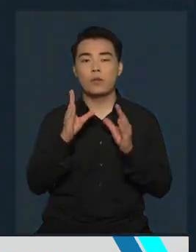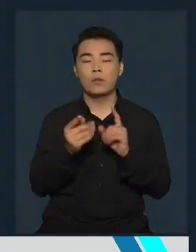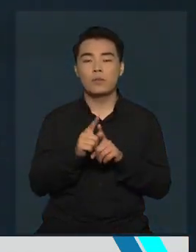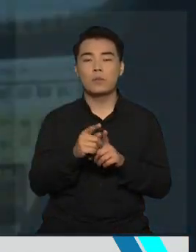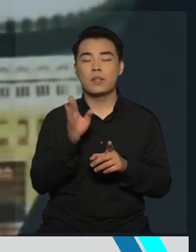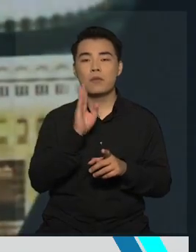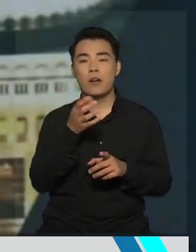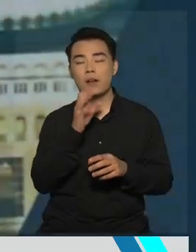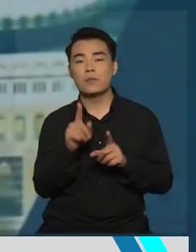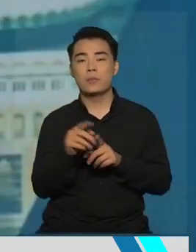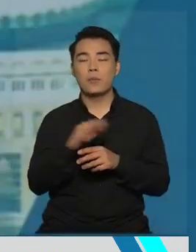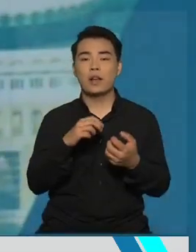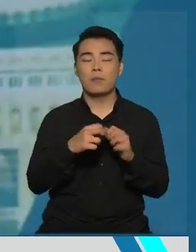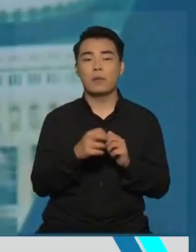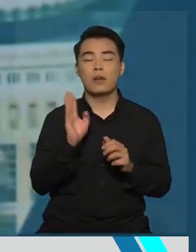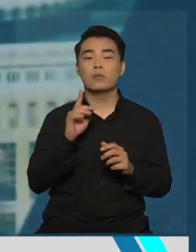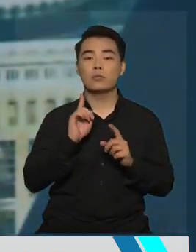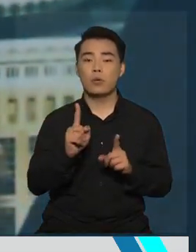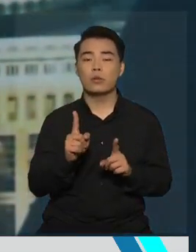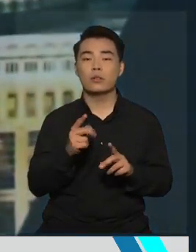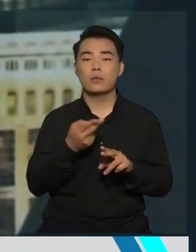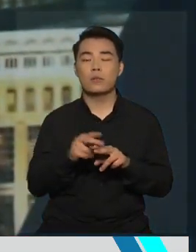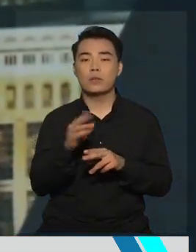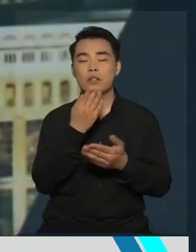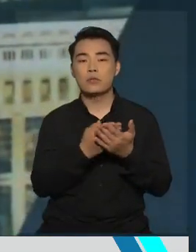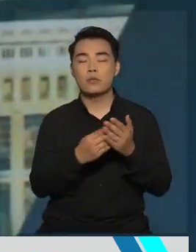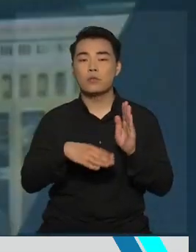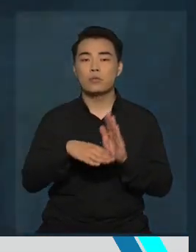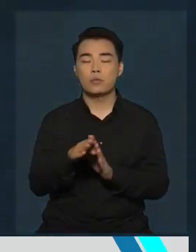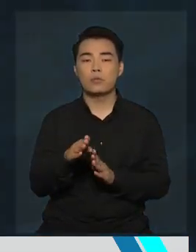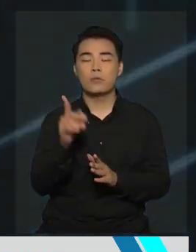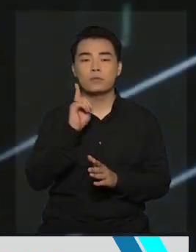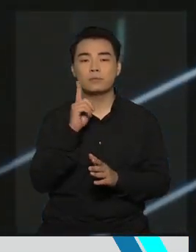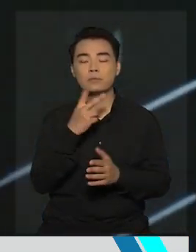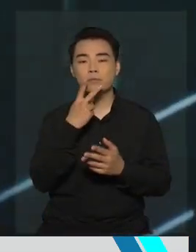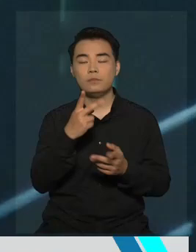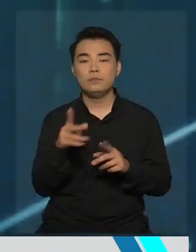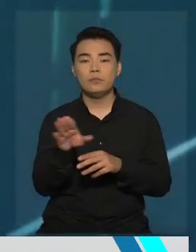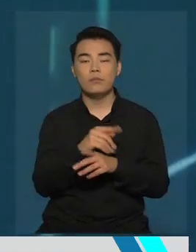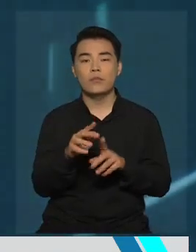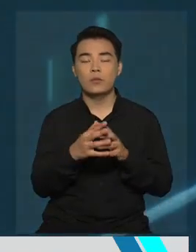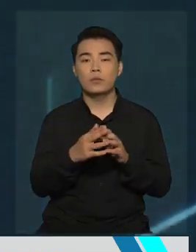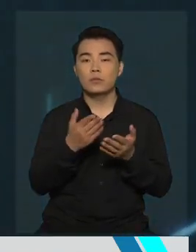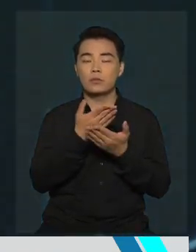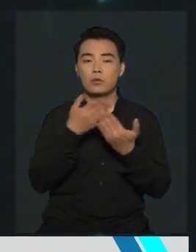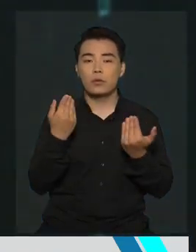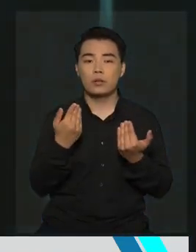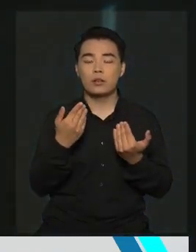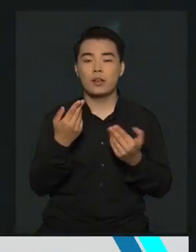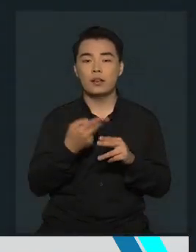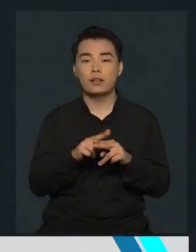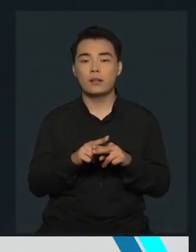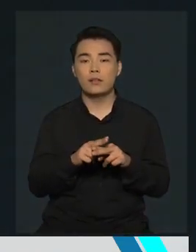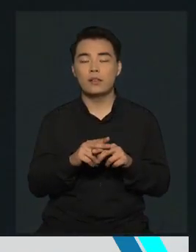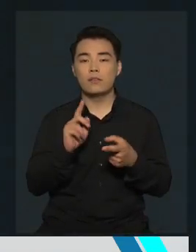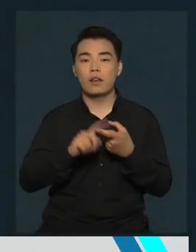воде и так далее, но такого комплексного, как бы, результата пока видно далеко не на всех селах, поэтому я думаю, что вот эта концепция,